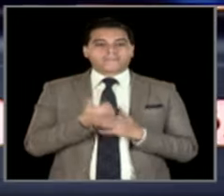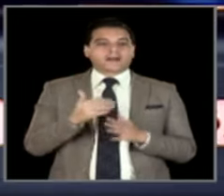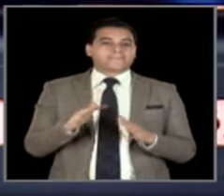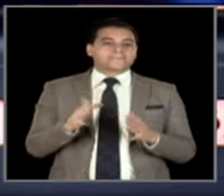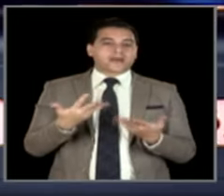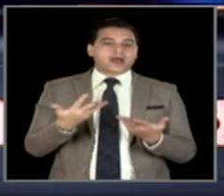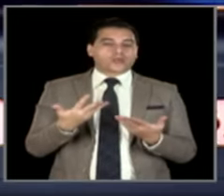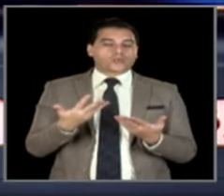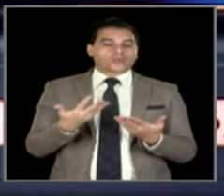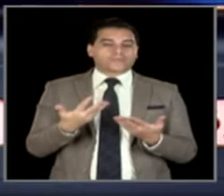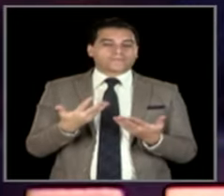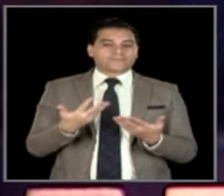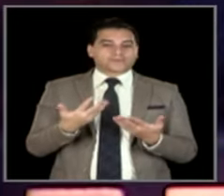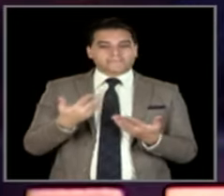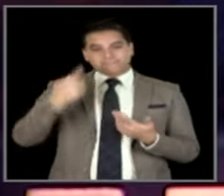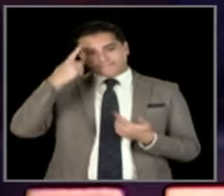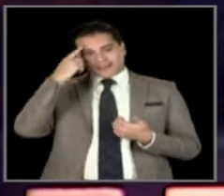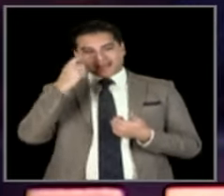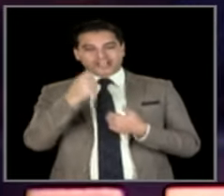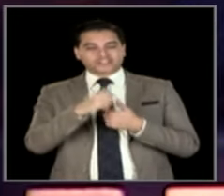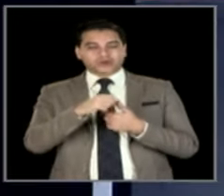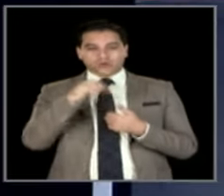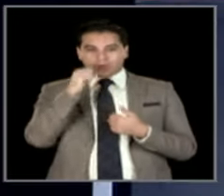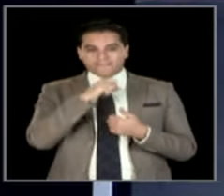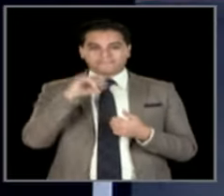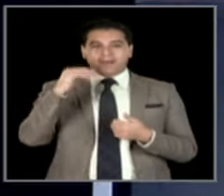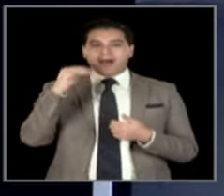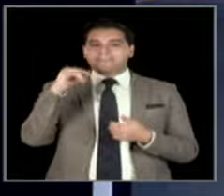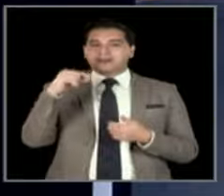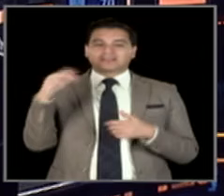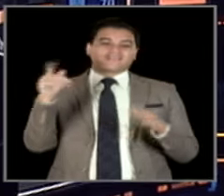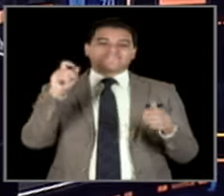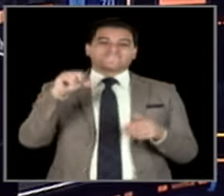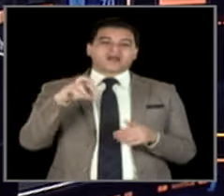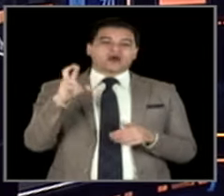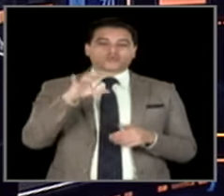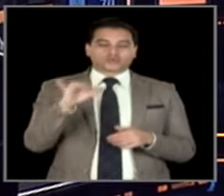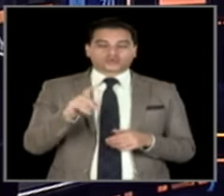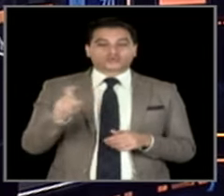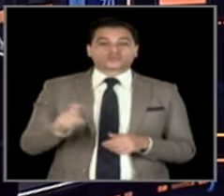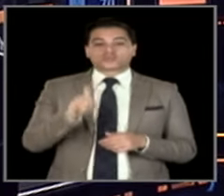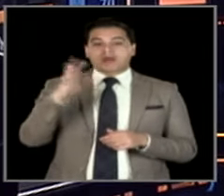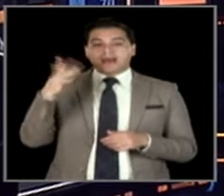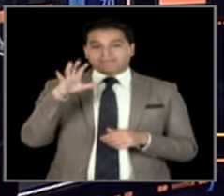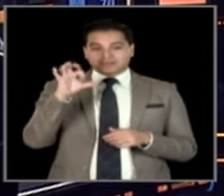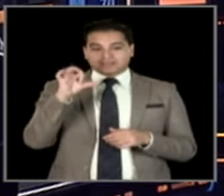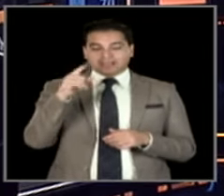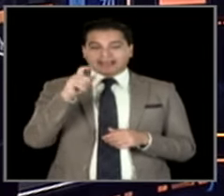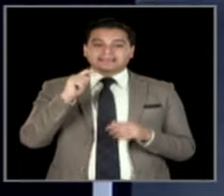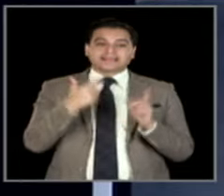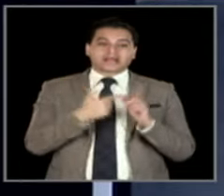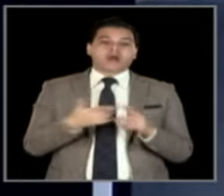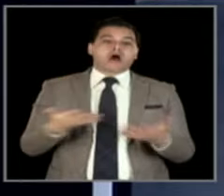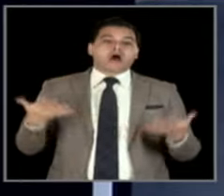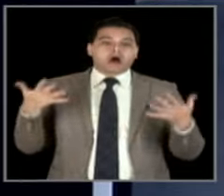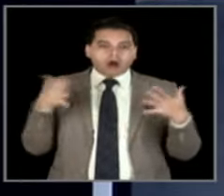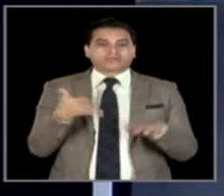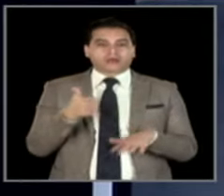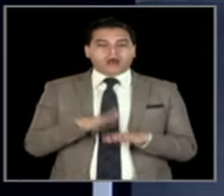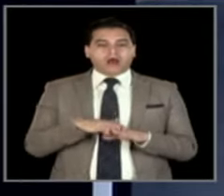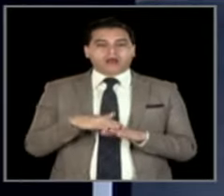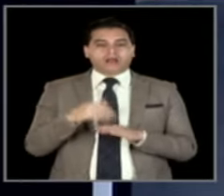محمد فوزي. ما جيناش على باله. محمد فوزي. السؤال التاسع، ثاني أكثر العناصر